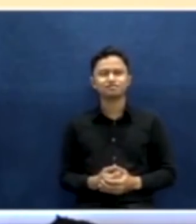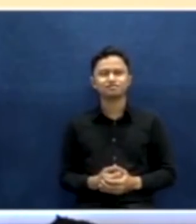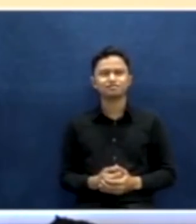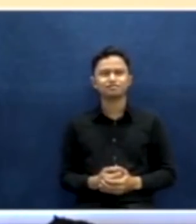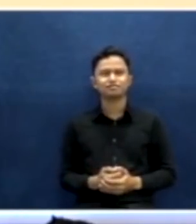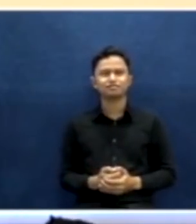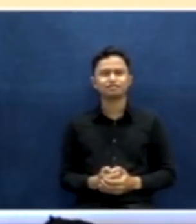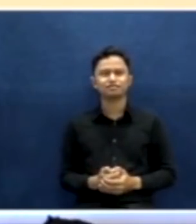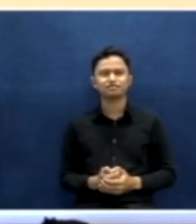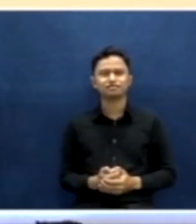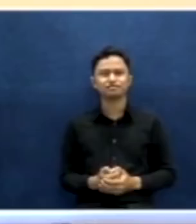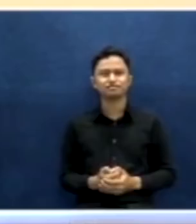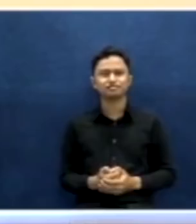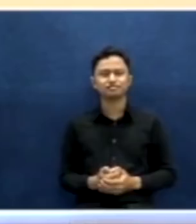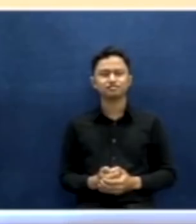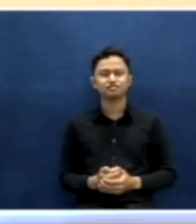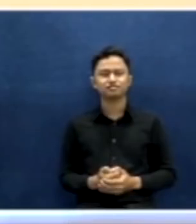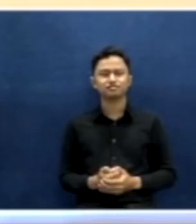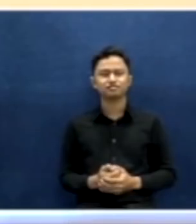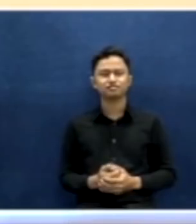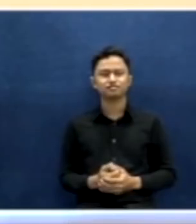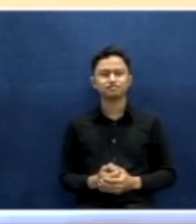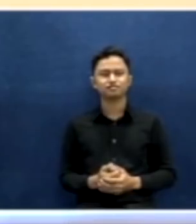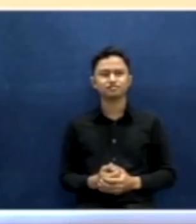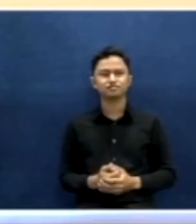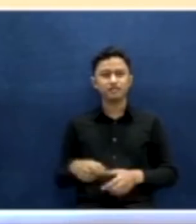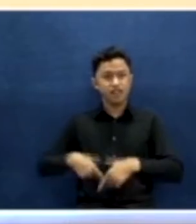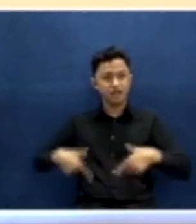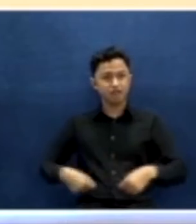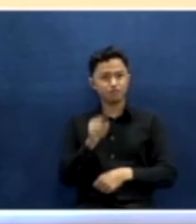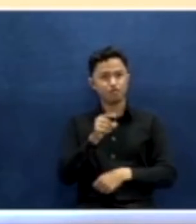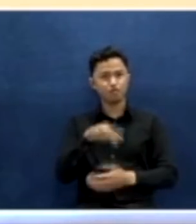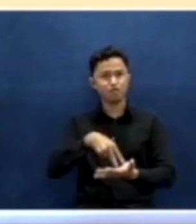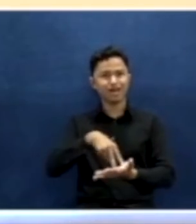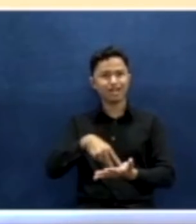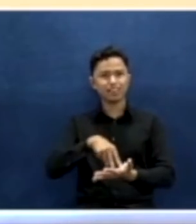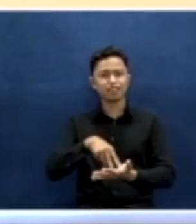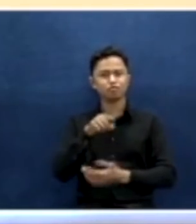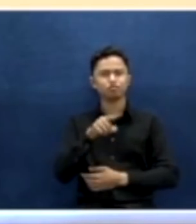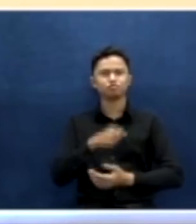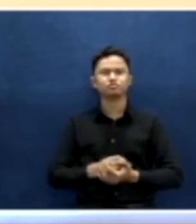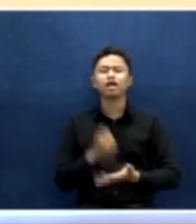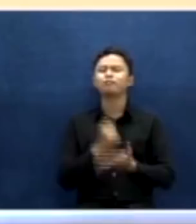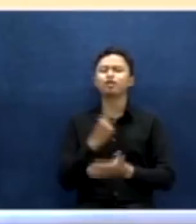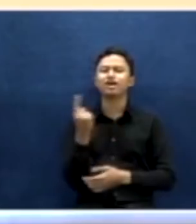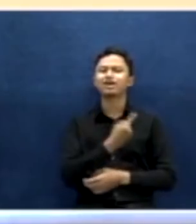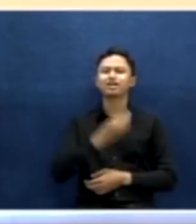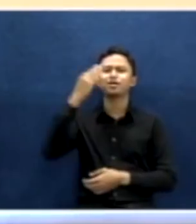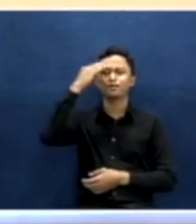setelah kita menyampaikan tentang masalah lambungmu akhiratmu tentunya kita faham Islam itu